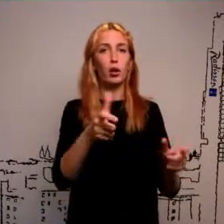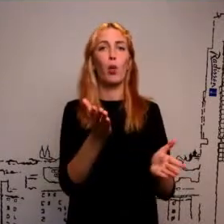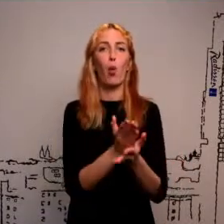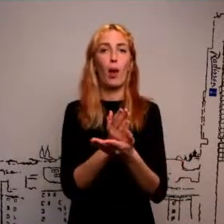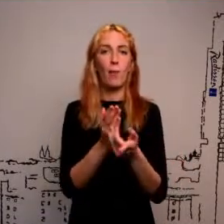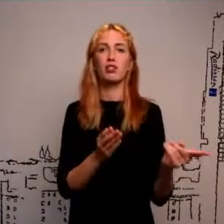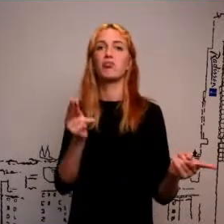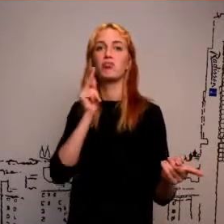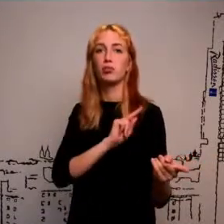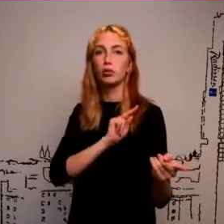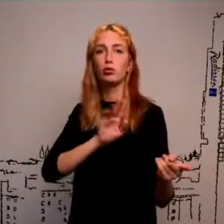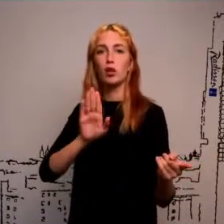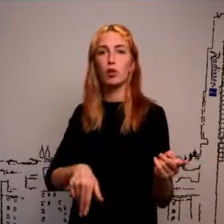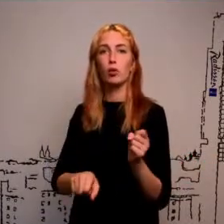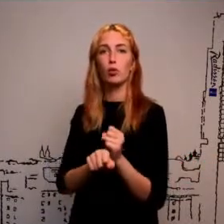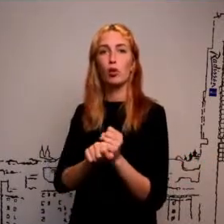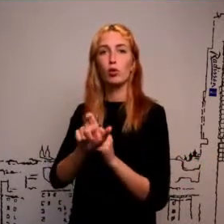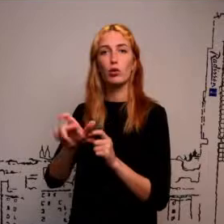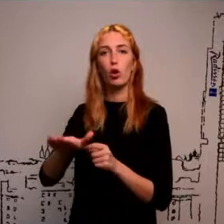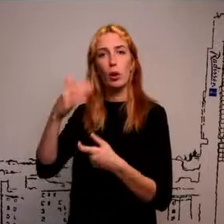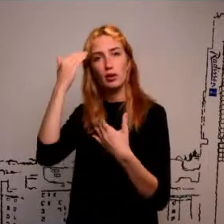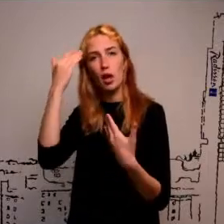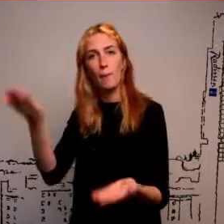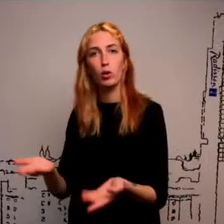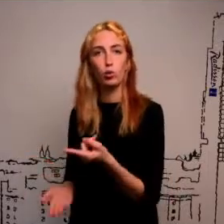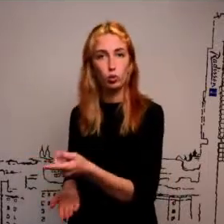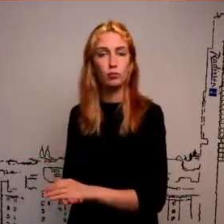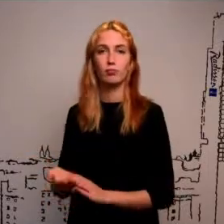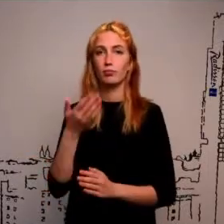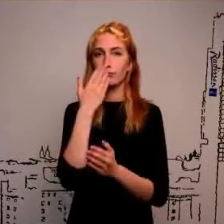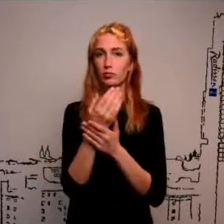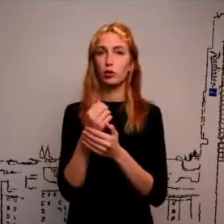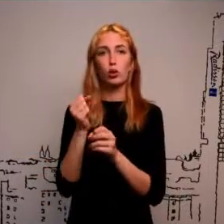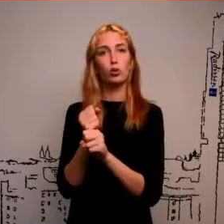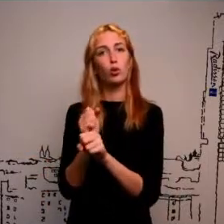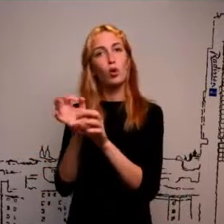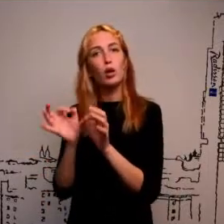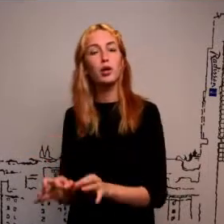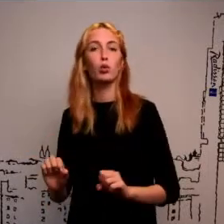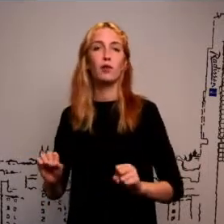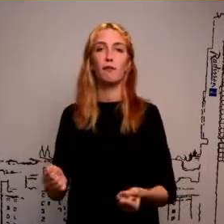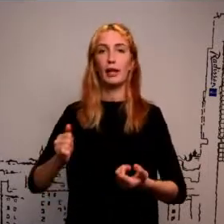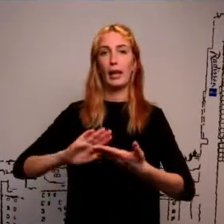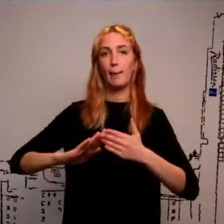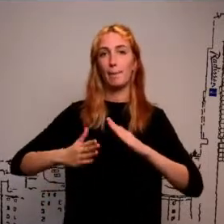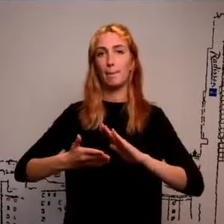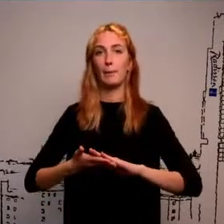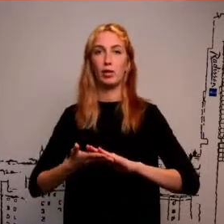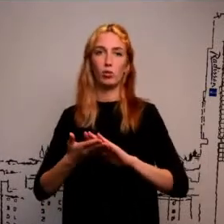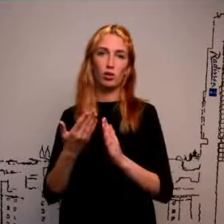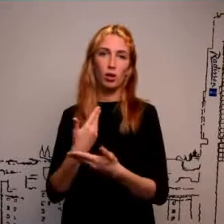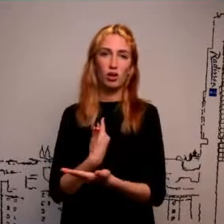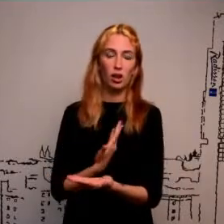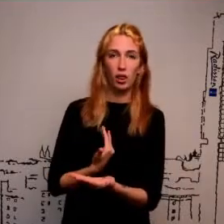ära kasutada töötajate teadmatust, siis kas siis tööõigusest või lepingutest aru